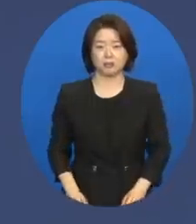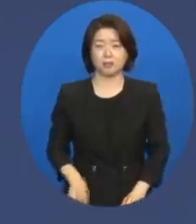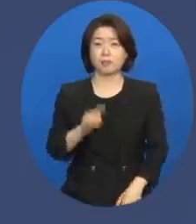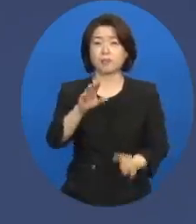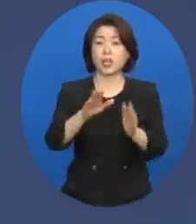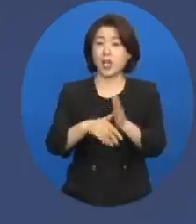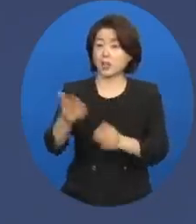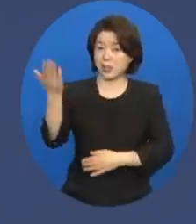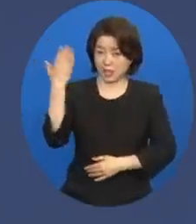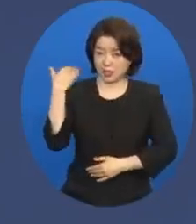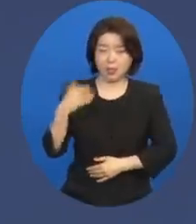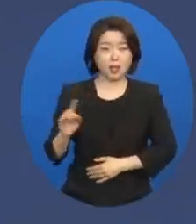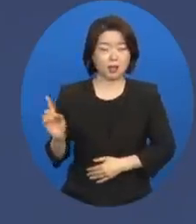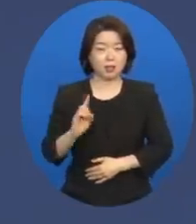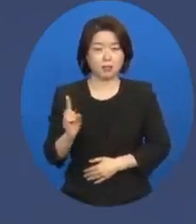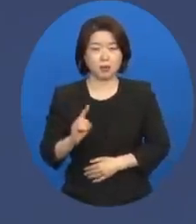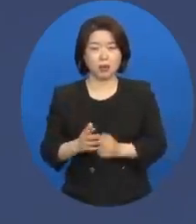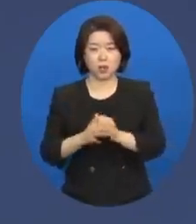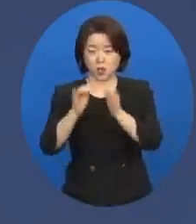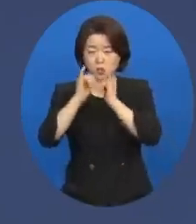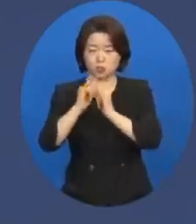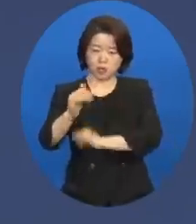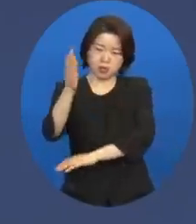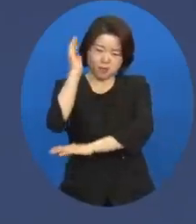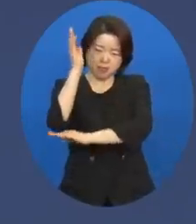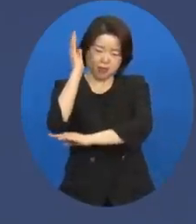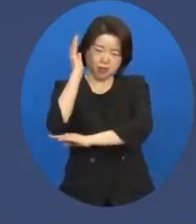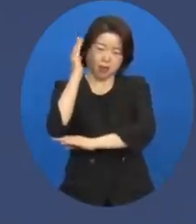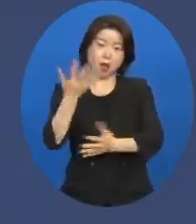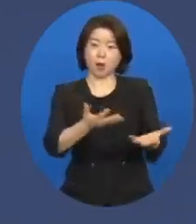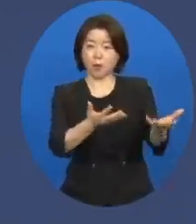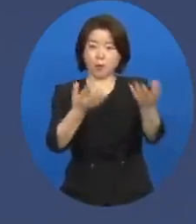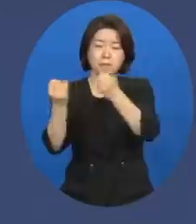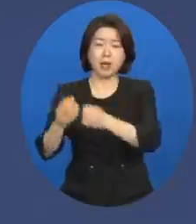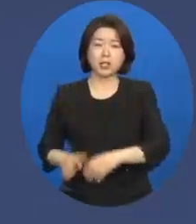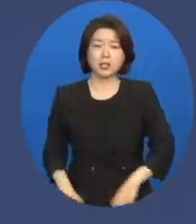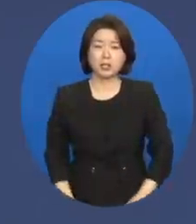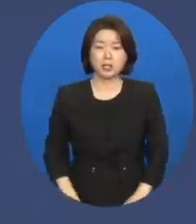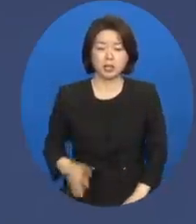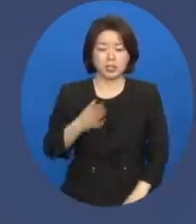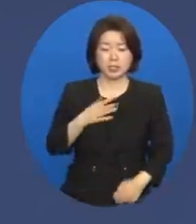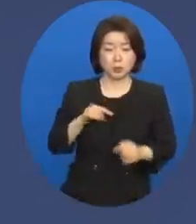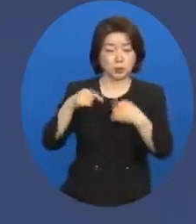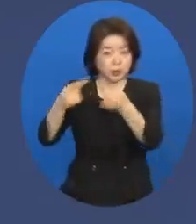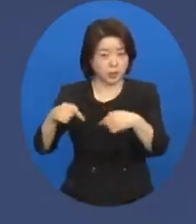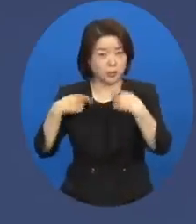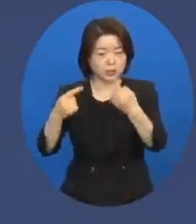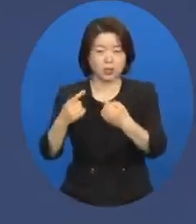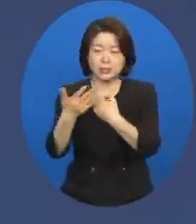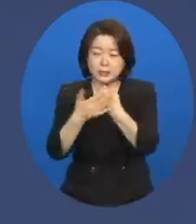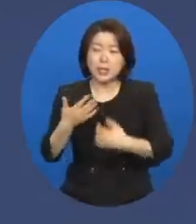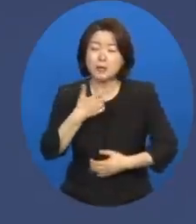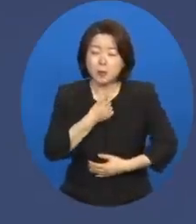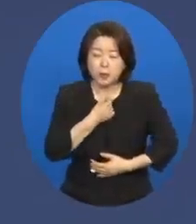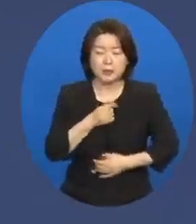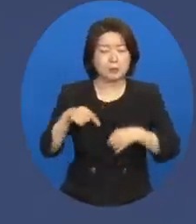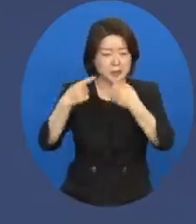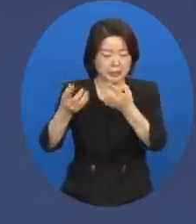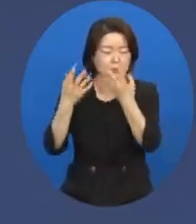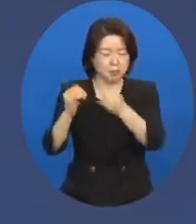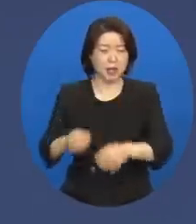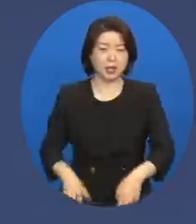그 당시에 뭐 훌륭한 부흥사님들 많이 거기 저도 은혜 받으러 많이 갔죠. 근데 대부분 그때 당시에